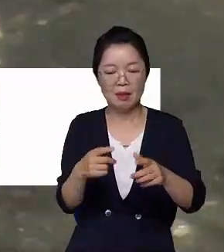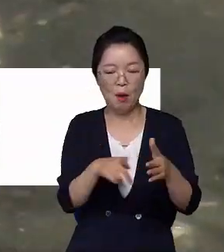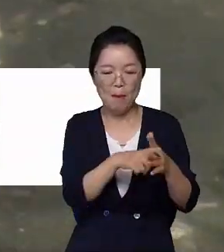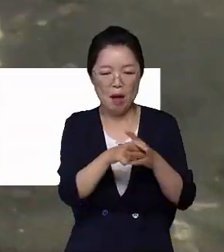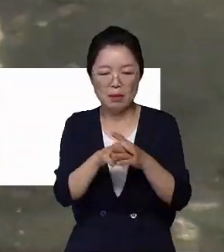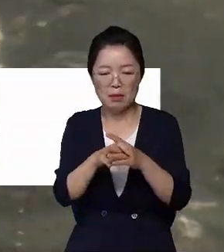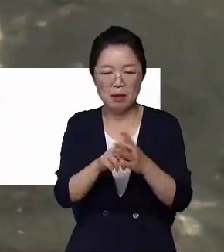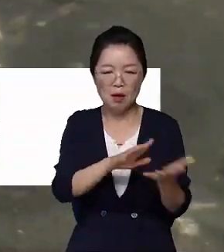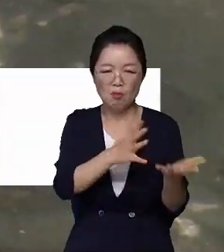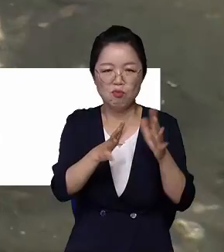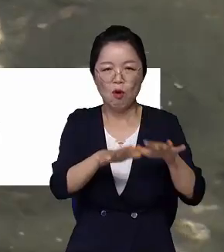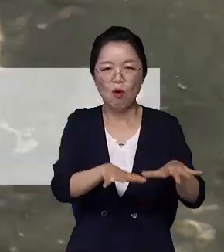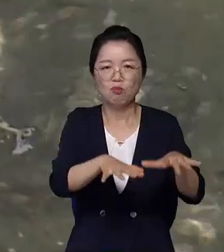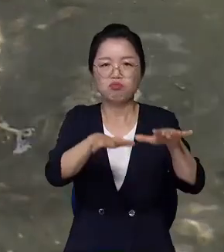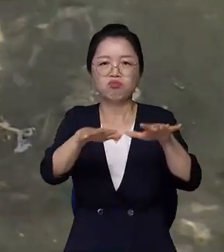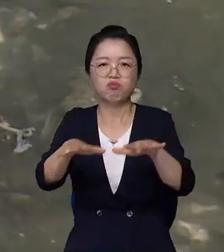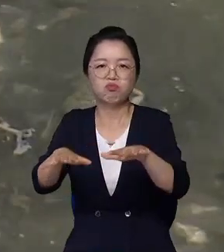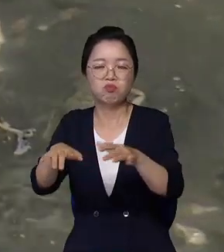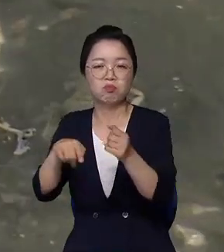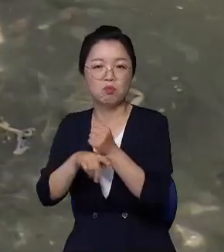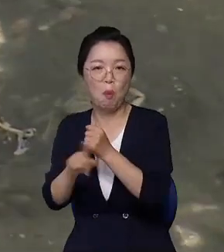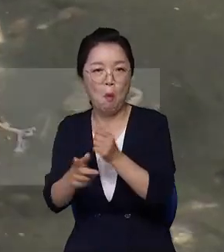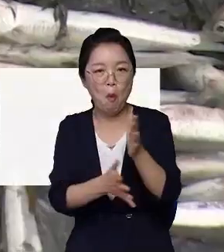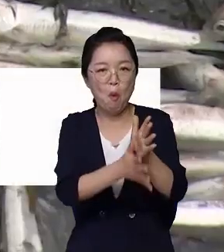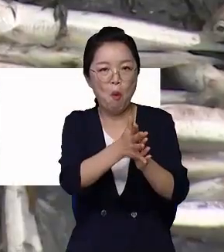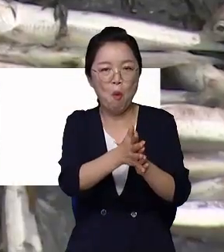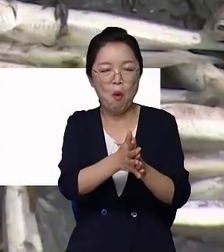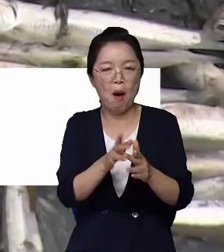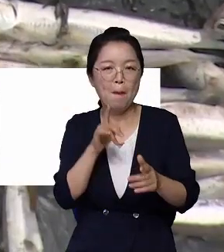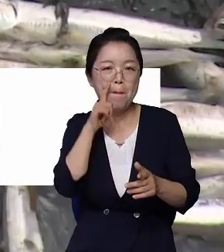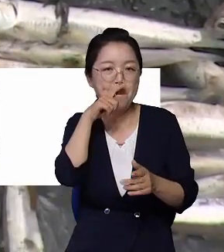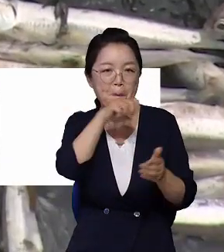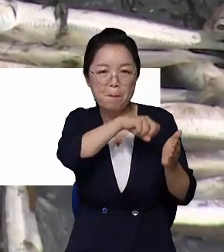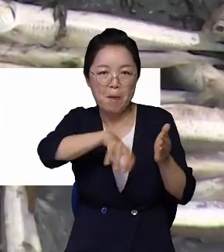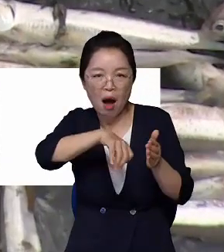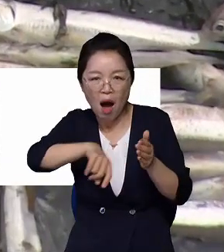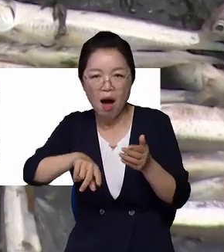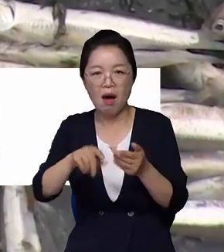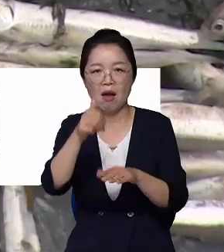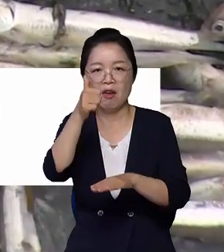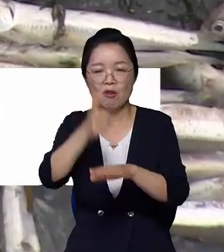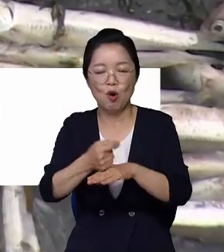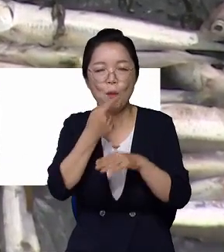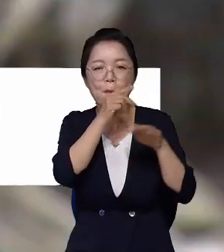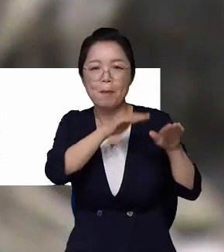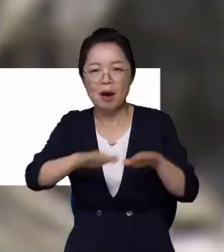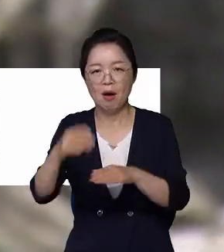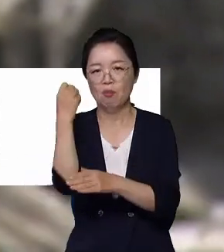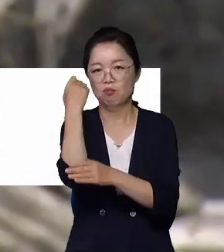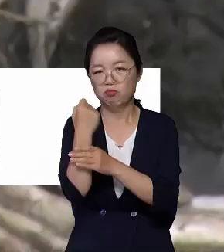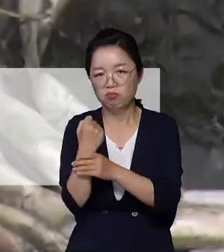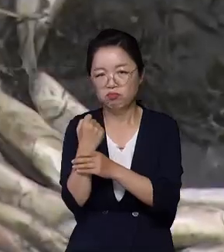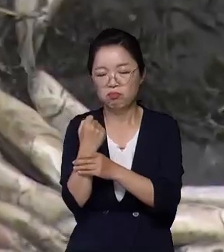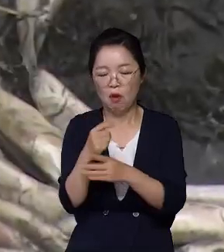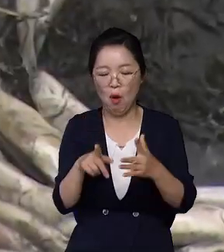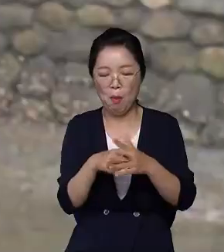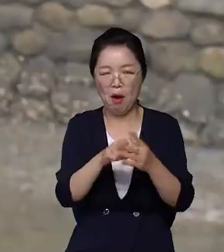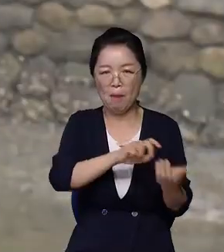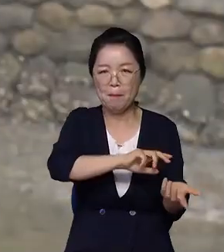있습니다. 도심에서 불법 방류되는 오폐수가 바다를 오염시키며 집단 폐사를 일으킨 걸로